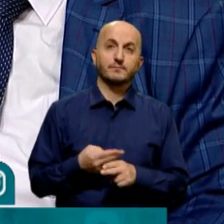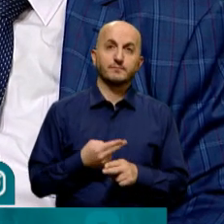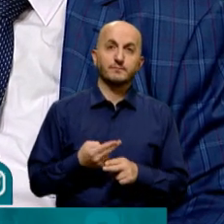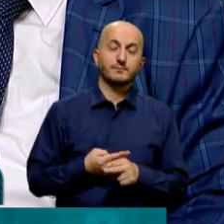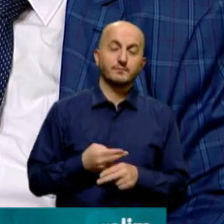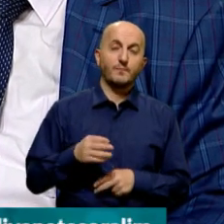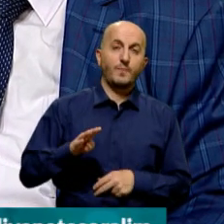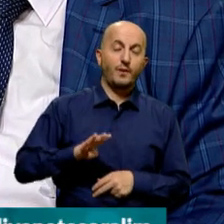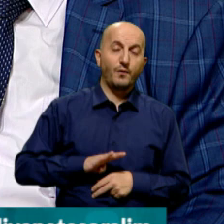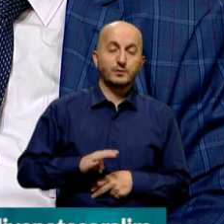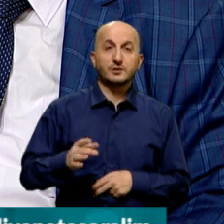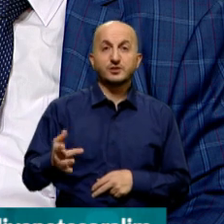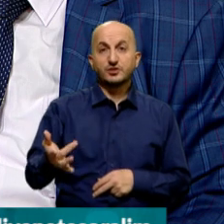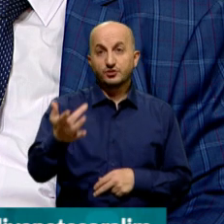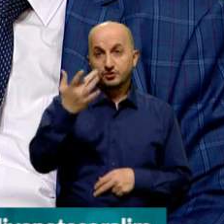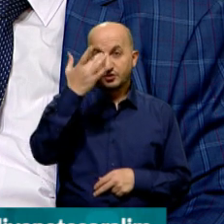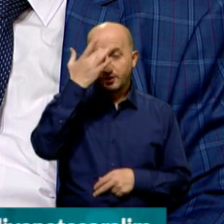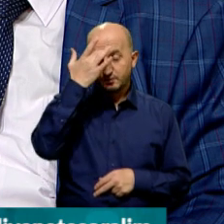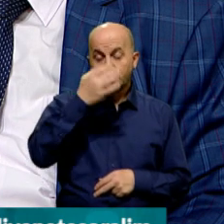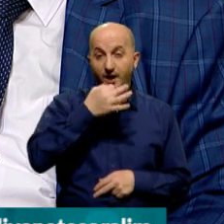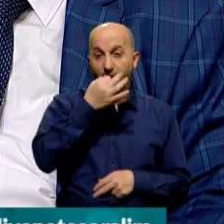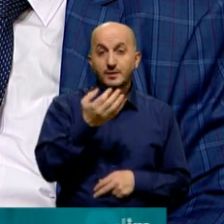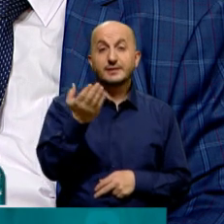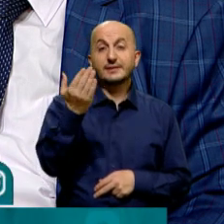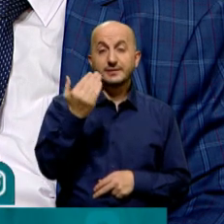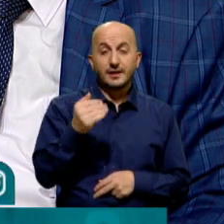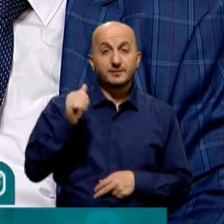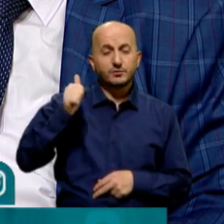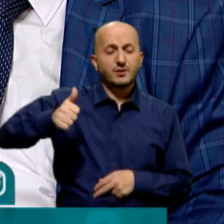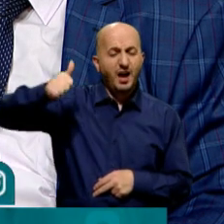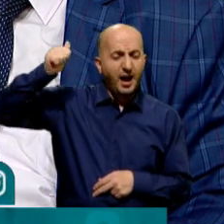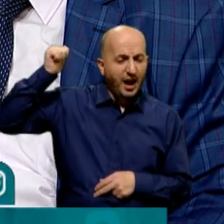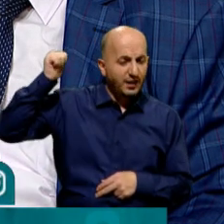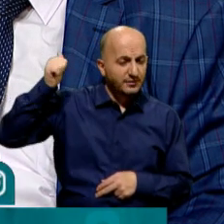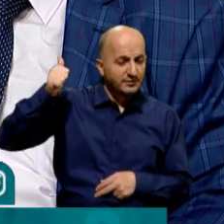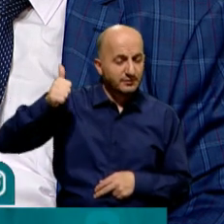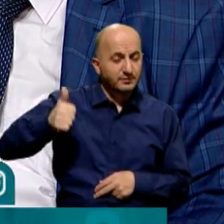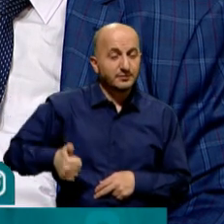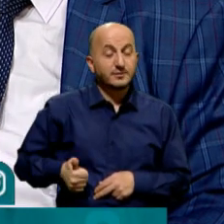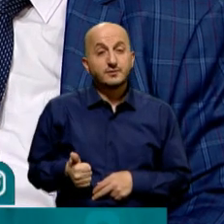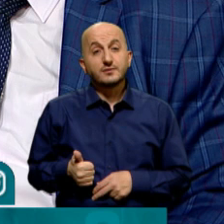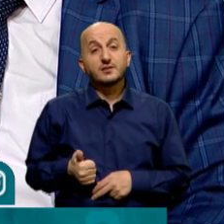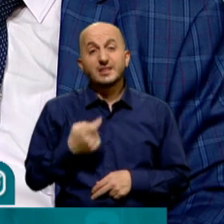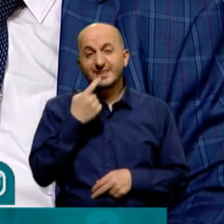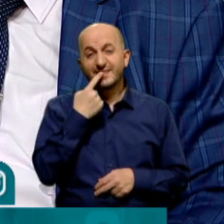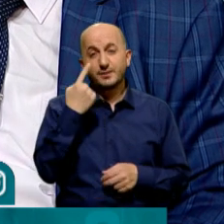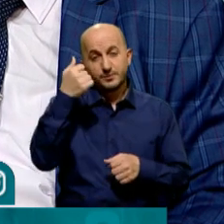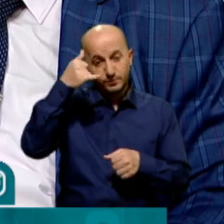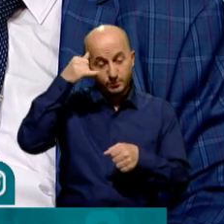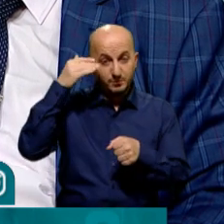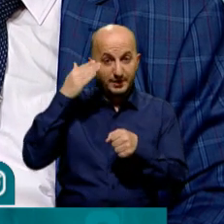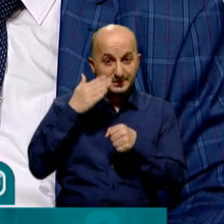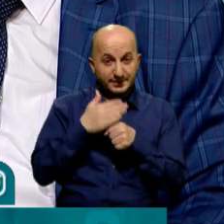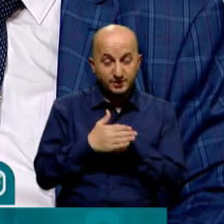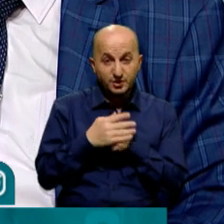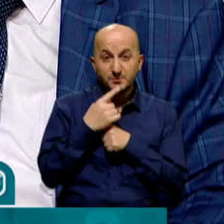oğlumun şehadet haberinin geldiği gün her yıl bir kurban keseceğim dediyse mesela, o gün kesmek durumunda. Keseceğim dediyse bakın bu adak